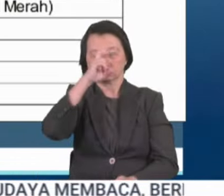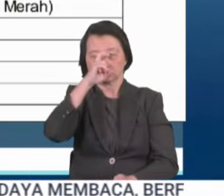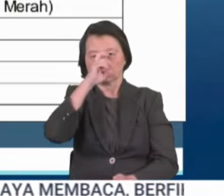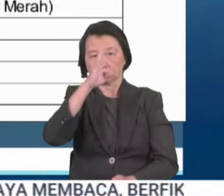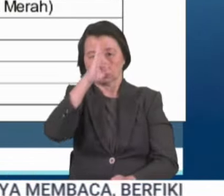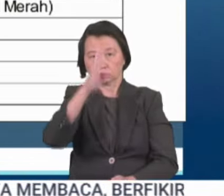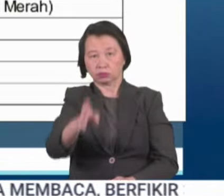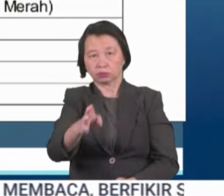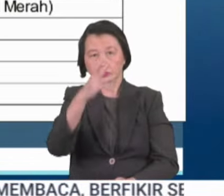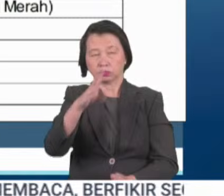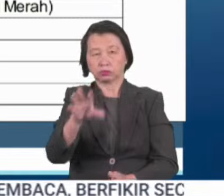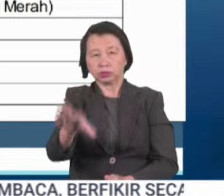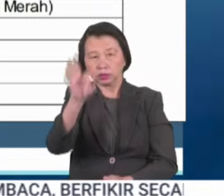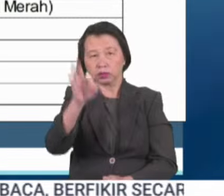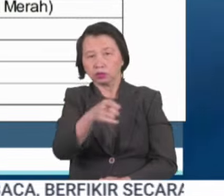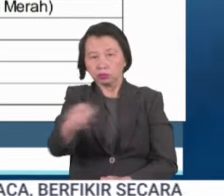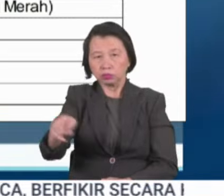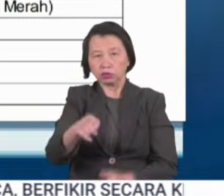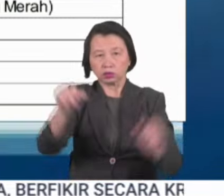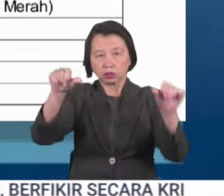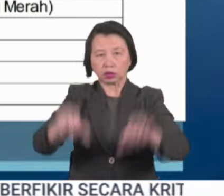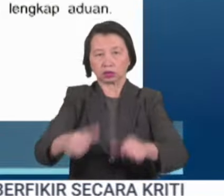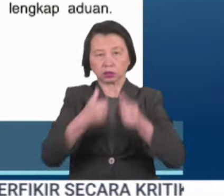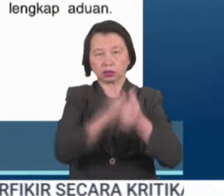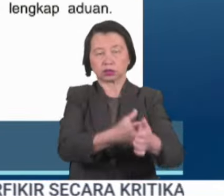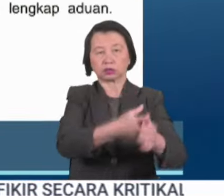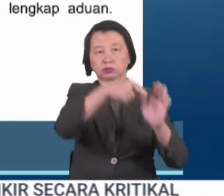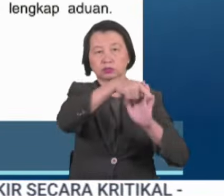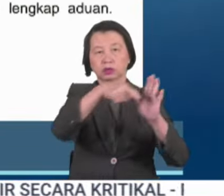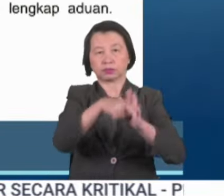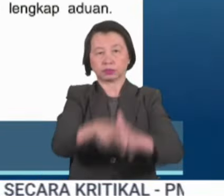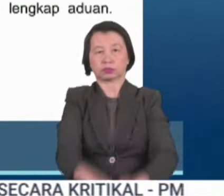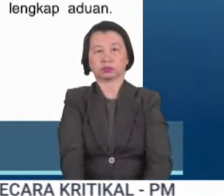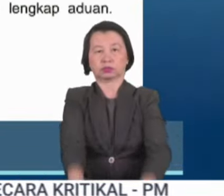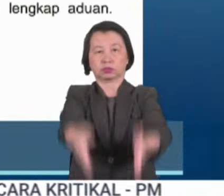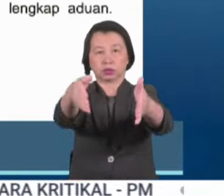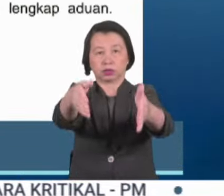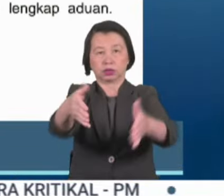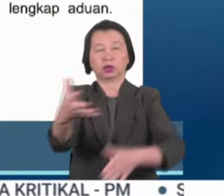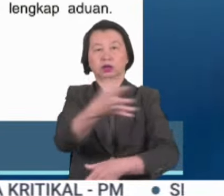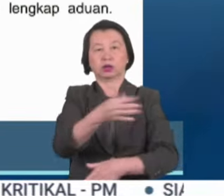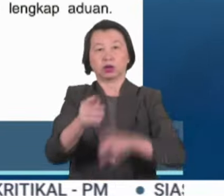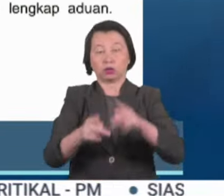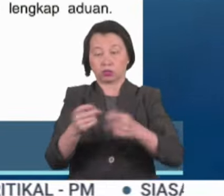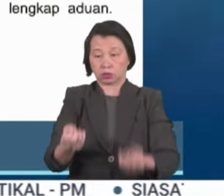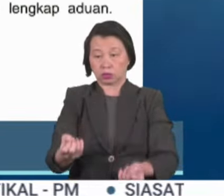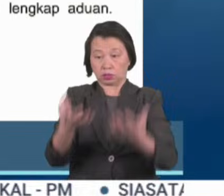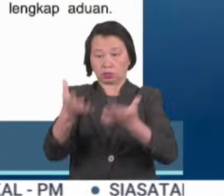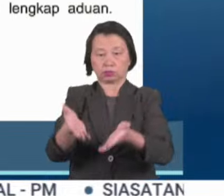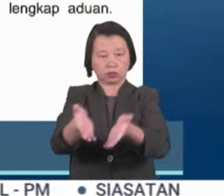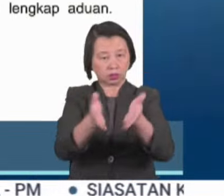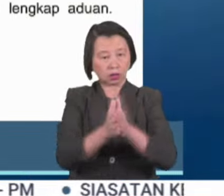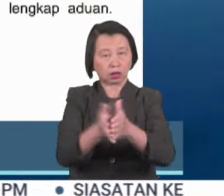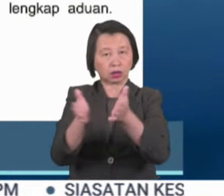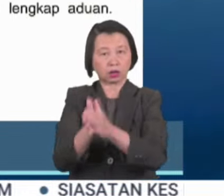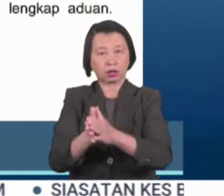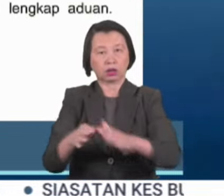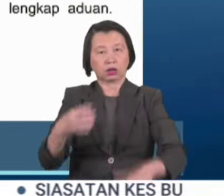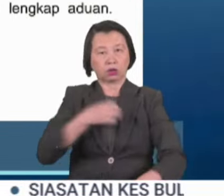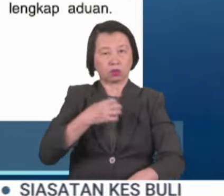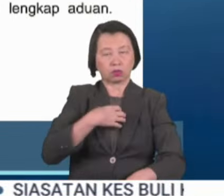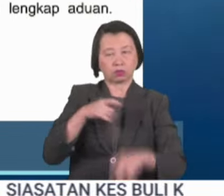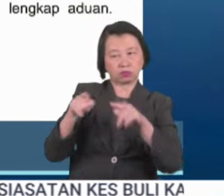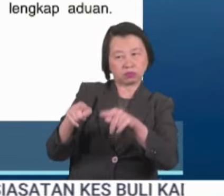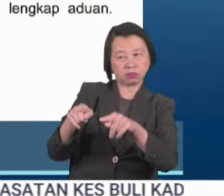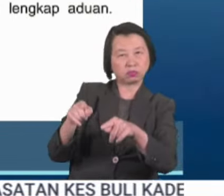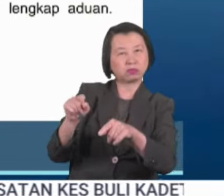berfokus ini bagi mengesan mereka yang gagal patuh peraturan jalan raya. Selain itu, orang ramai turut diseru membuat aduan salah